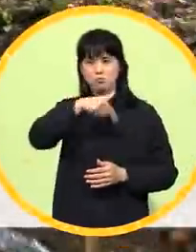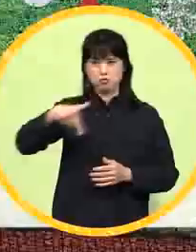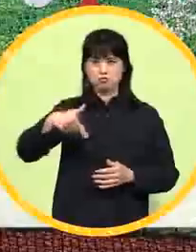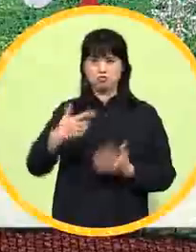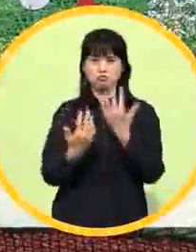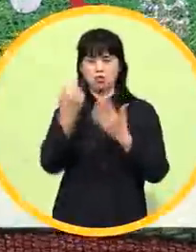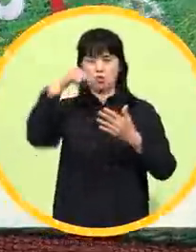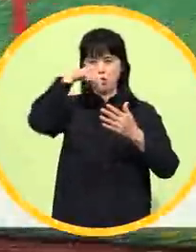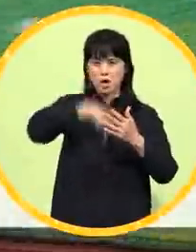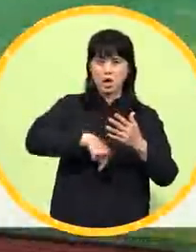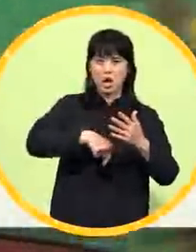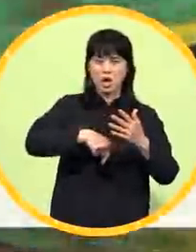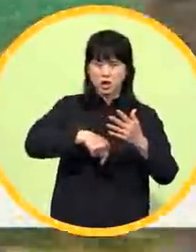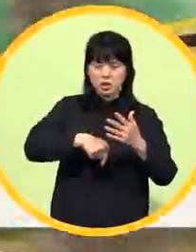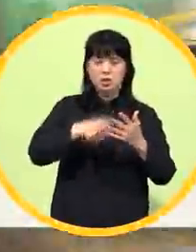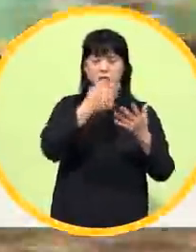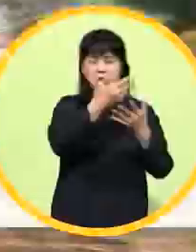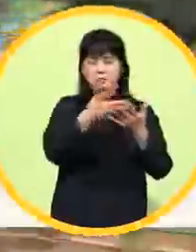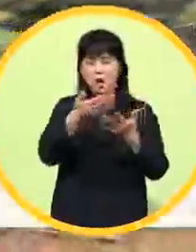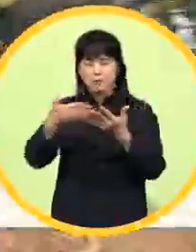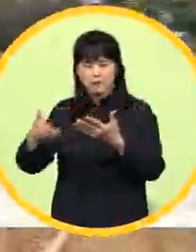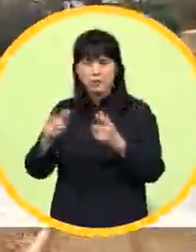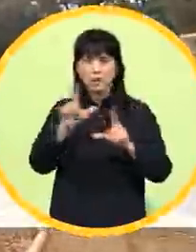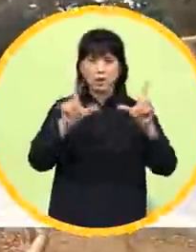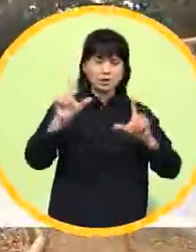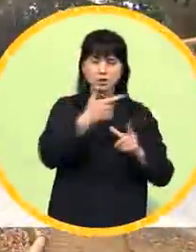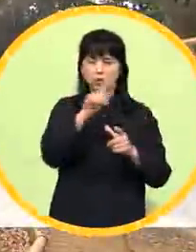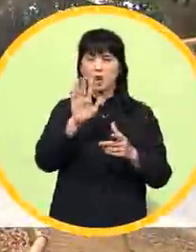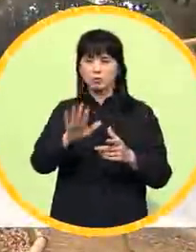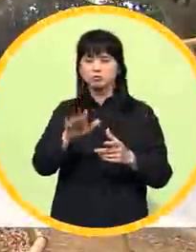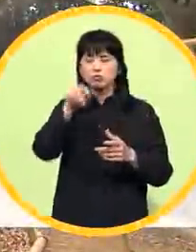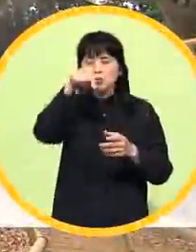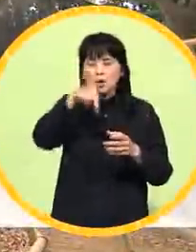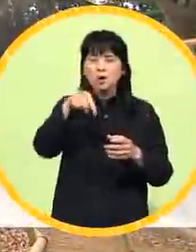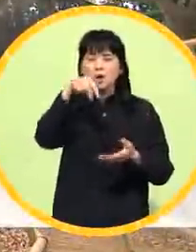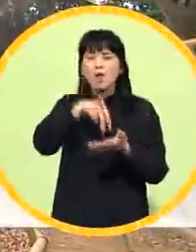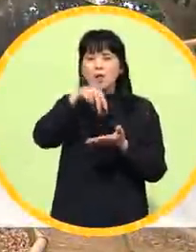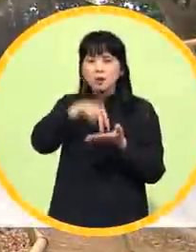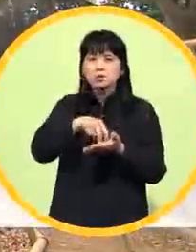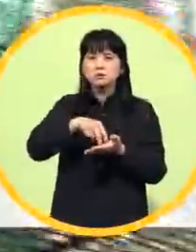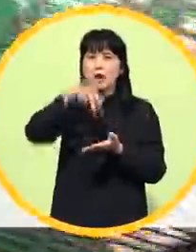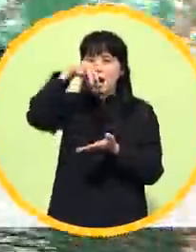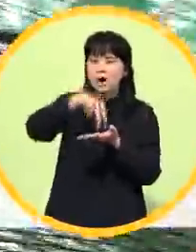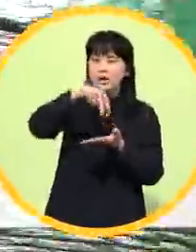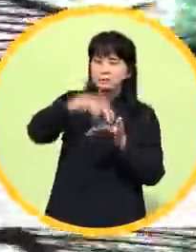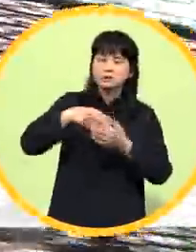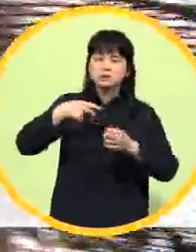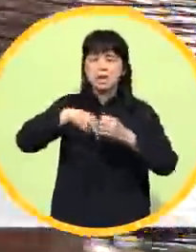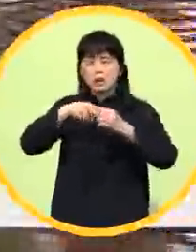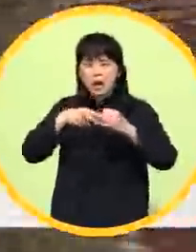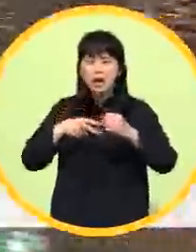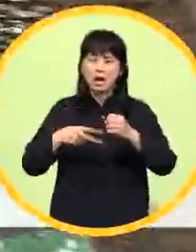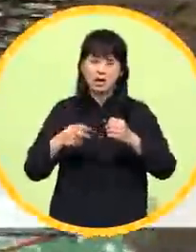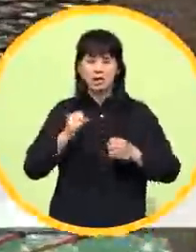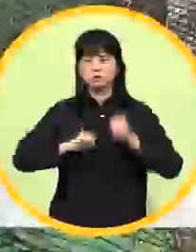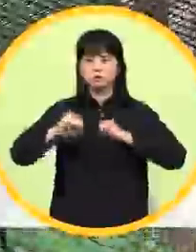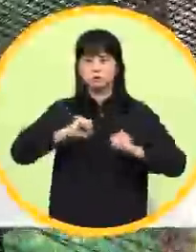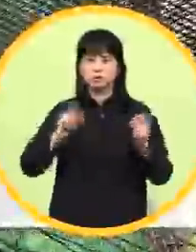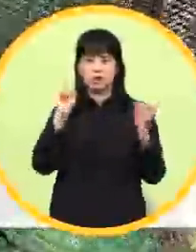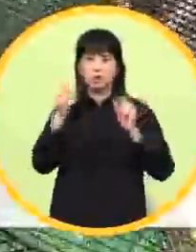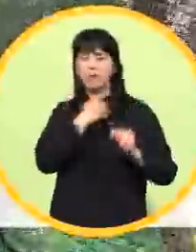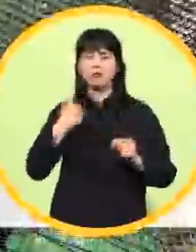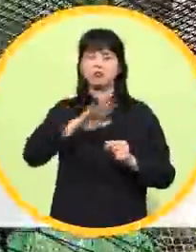の中に張り巡らされたいろんな形の網で飛んだり跳ねたりサッカーをしたりと自由自在に遊べる空中